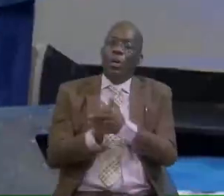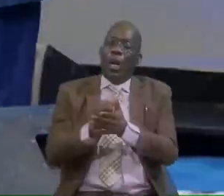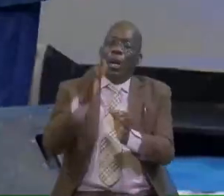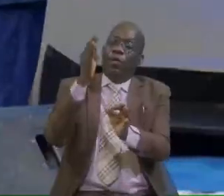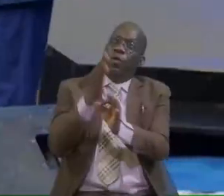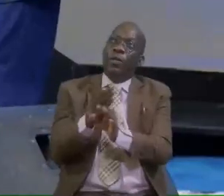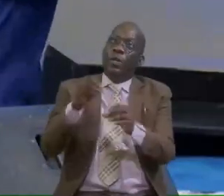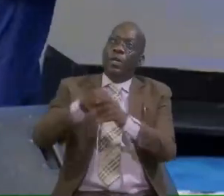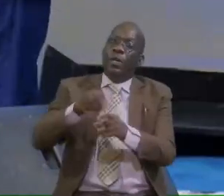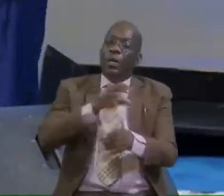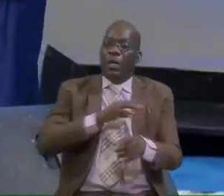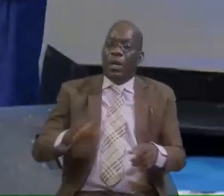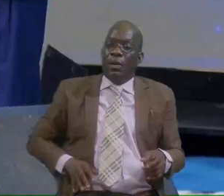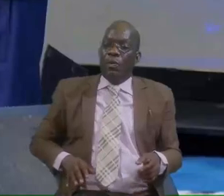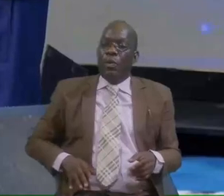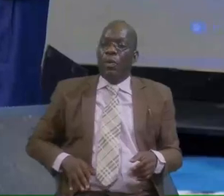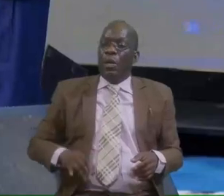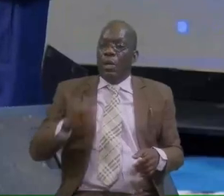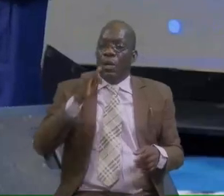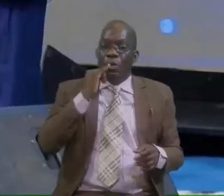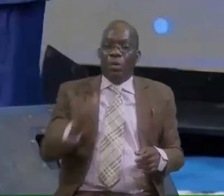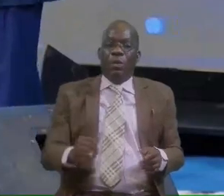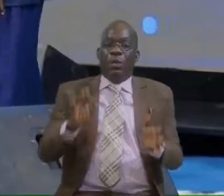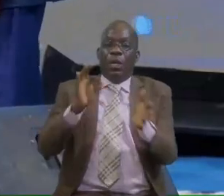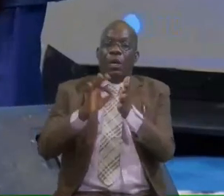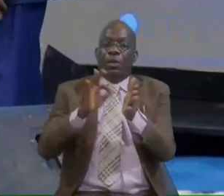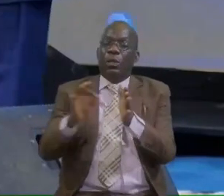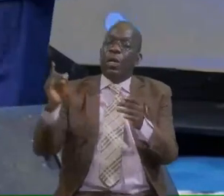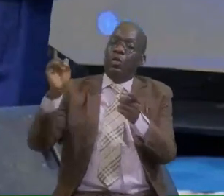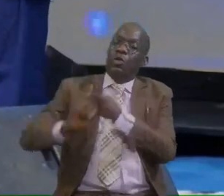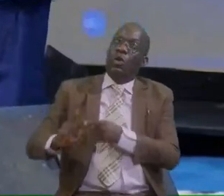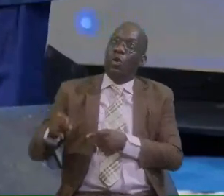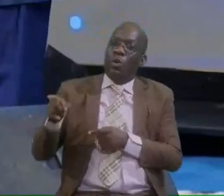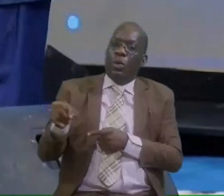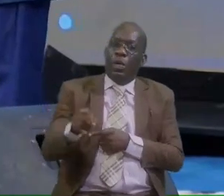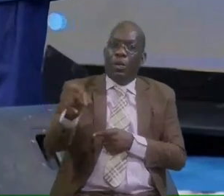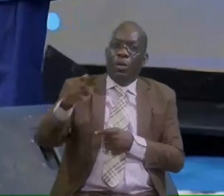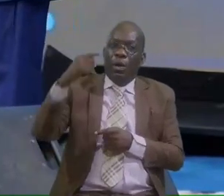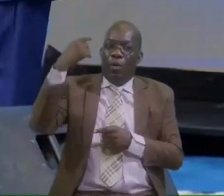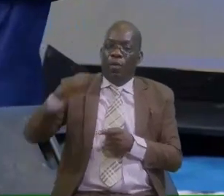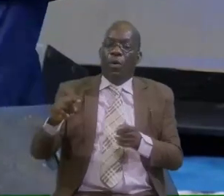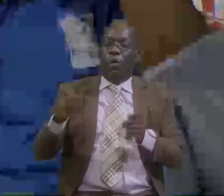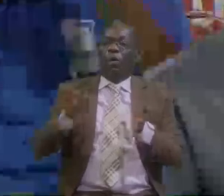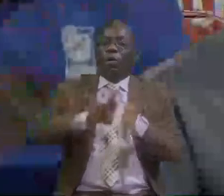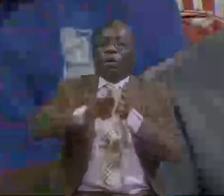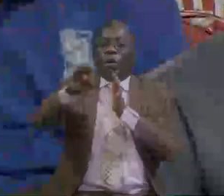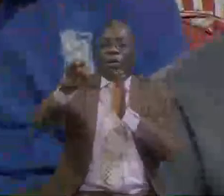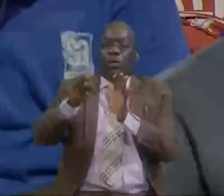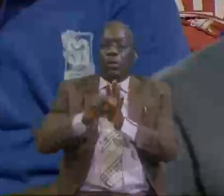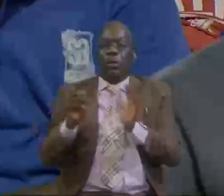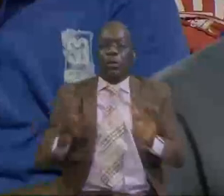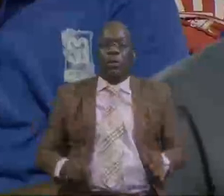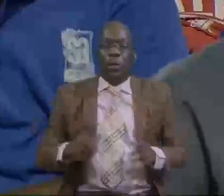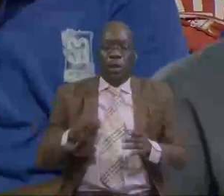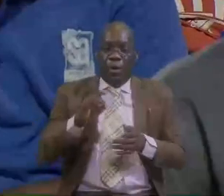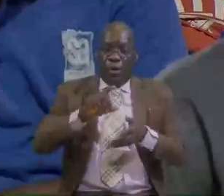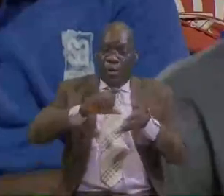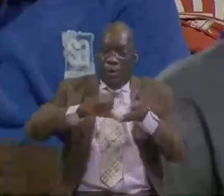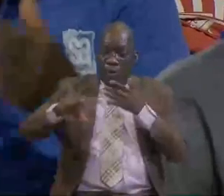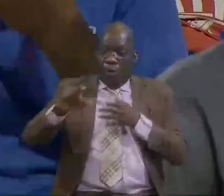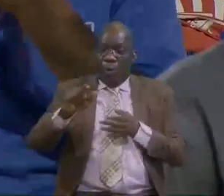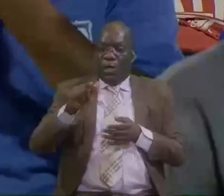cette foi en Christ leur est imputée à justice. Voyons le verset 24.